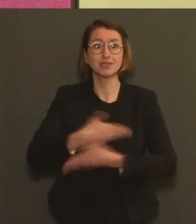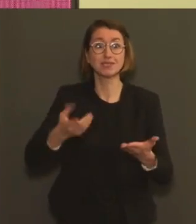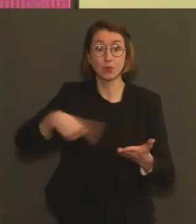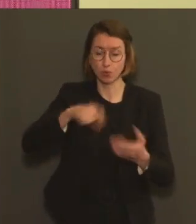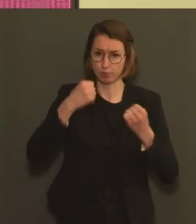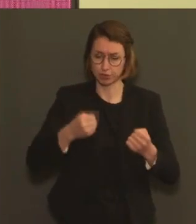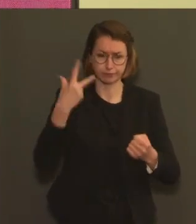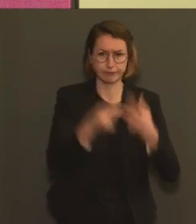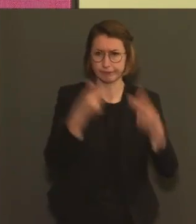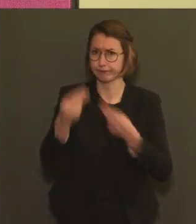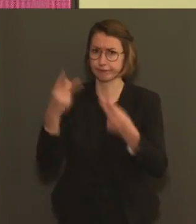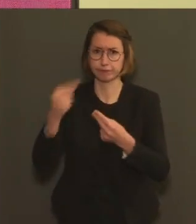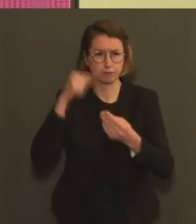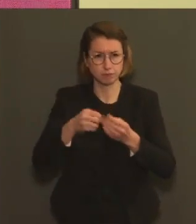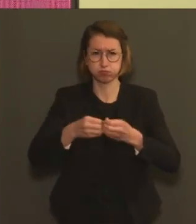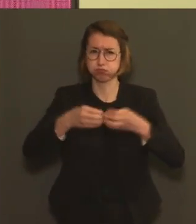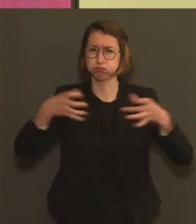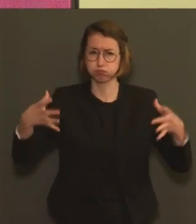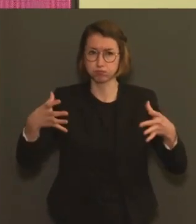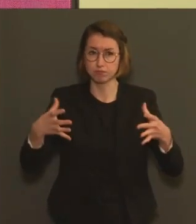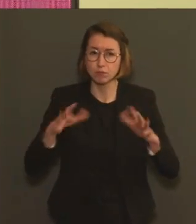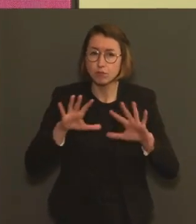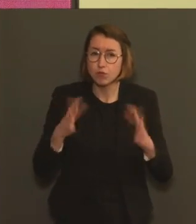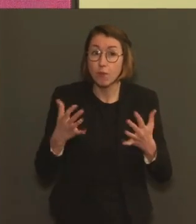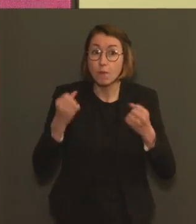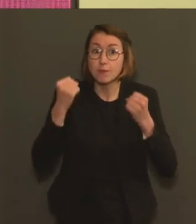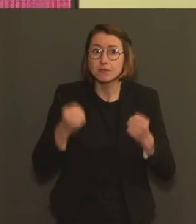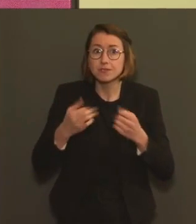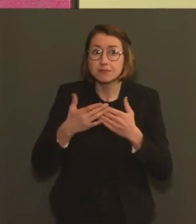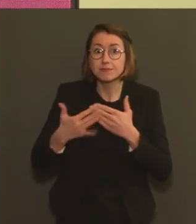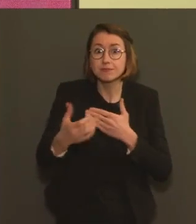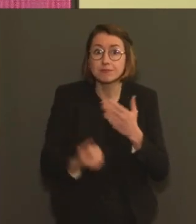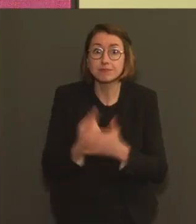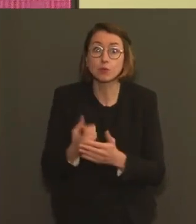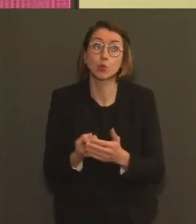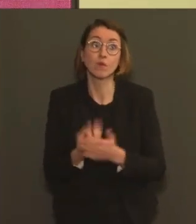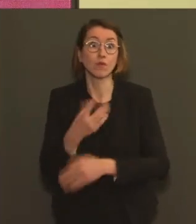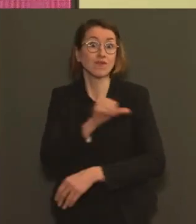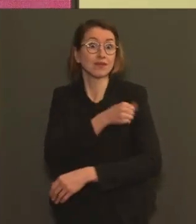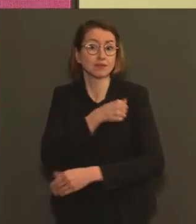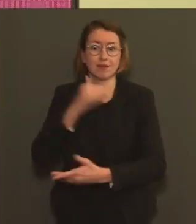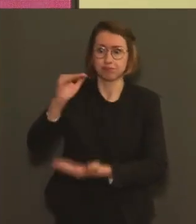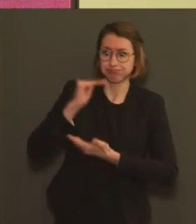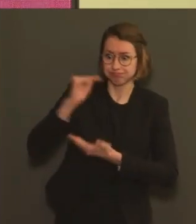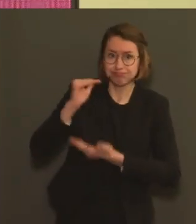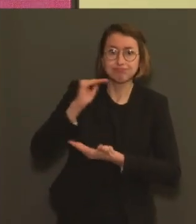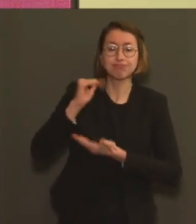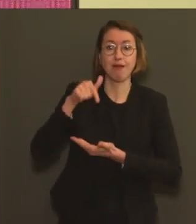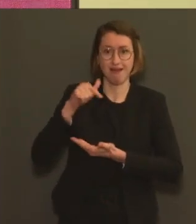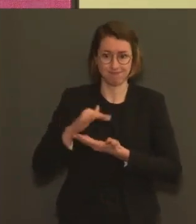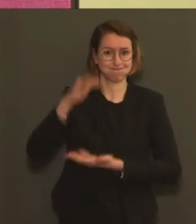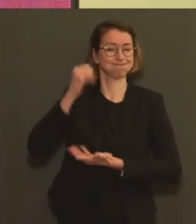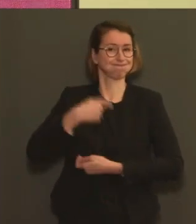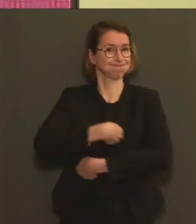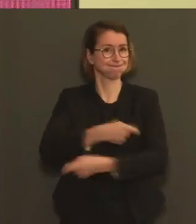avec l'arrivée, entre autres, attendue de nouveaux vaccins. Cependant, en attendant, nous avons encore